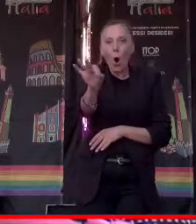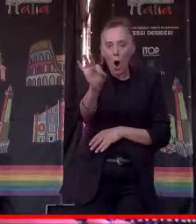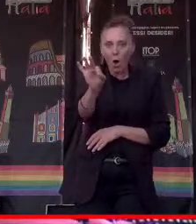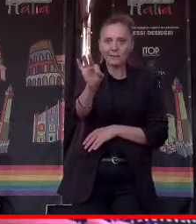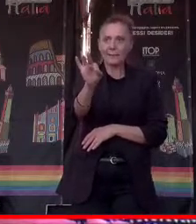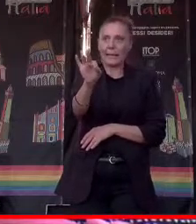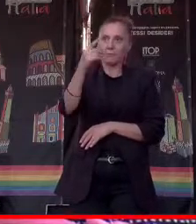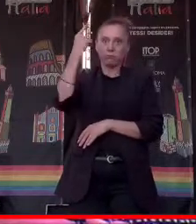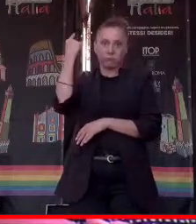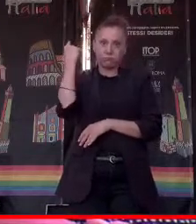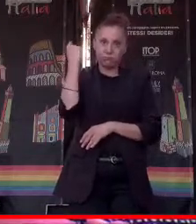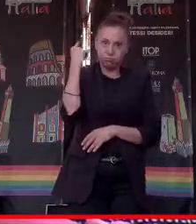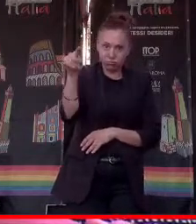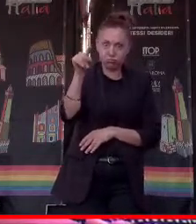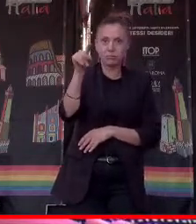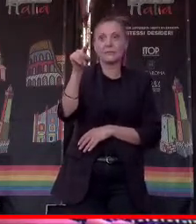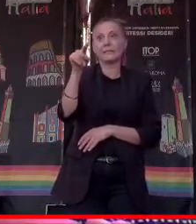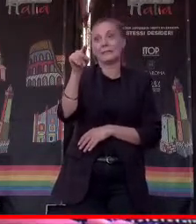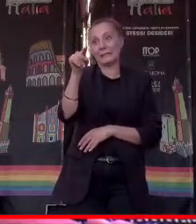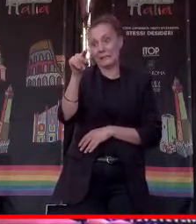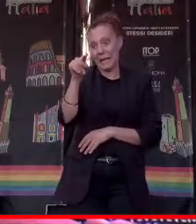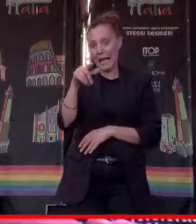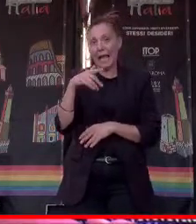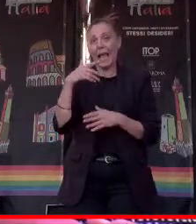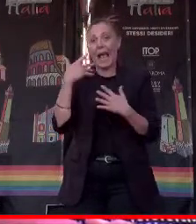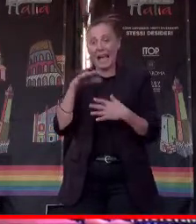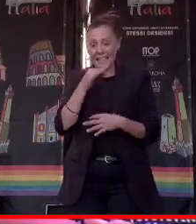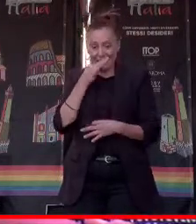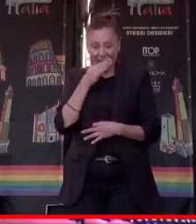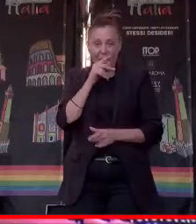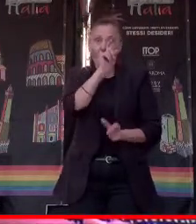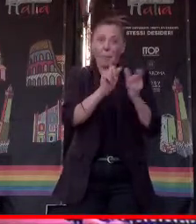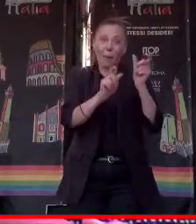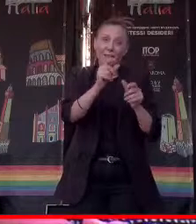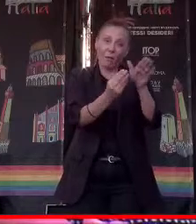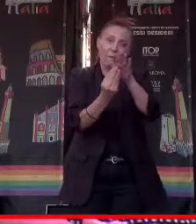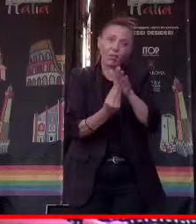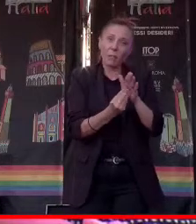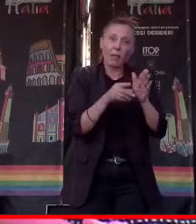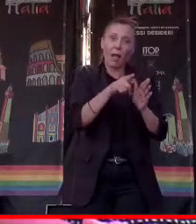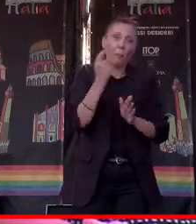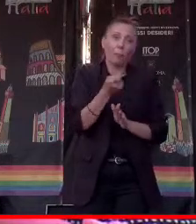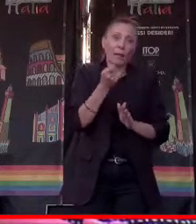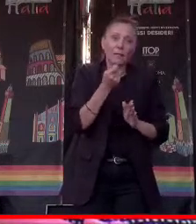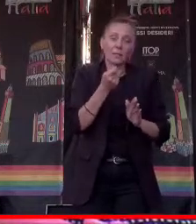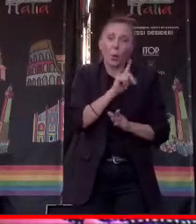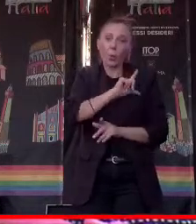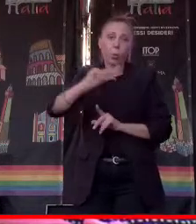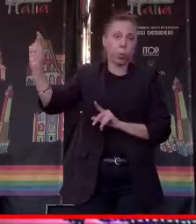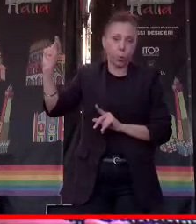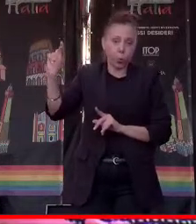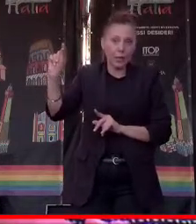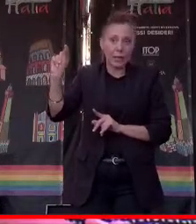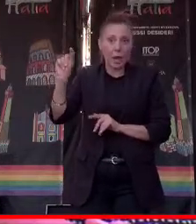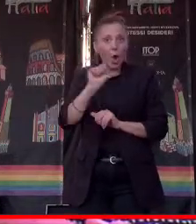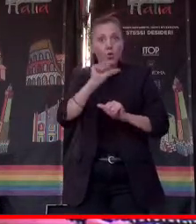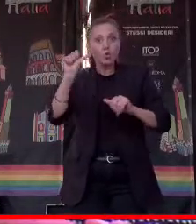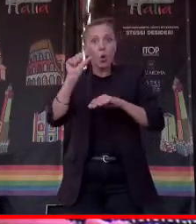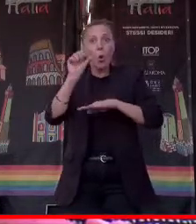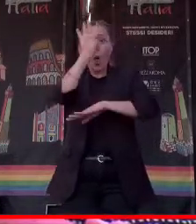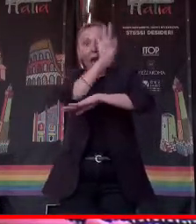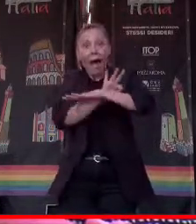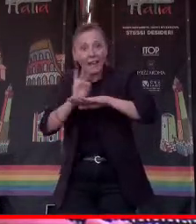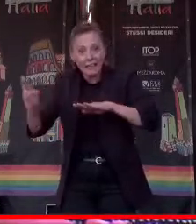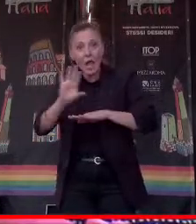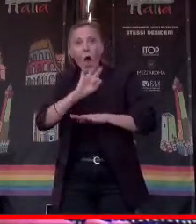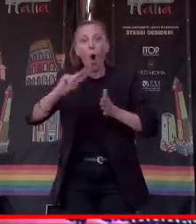evidentemente un altro effluvio in uscita di personale dalla nostra amministrazione, e personale non parlo solamente degli architetti o degli